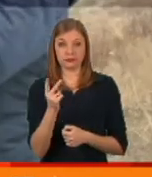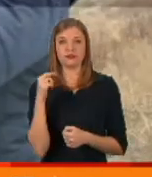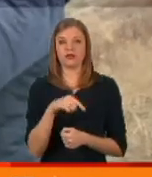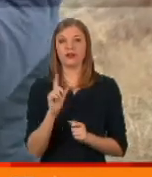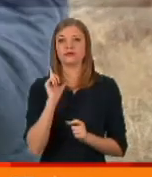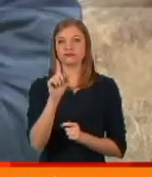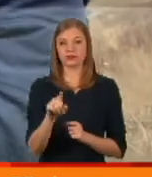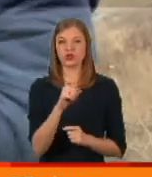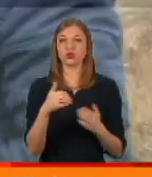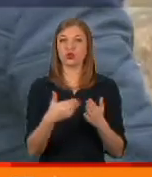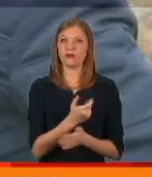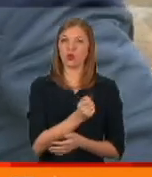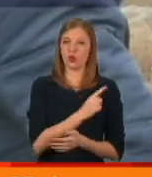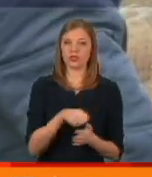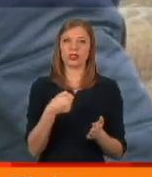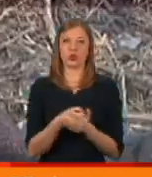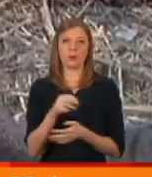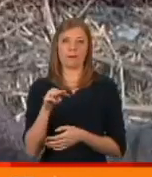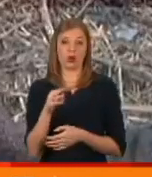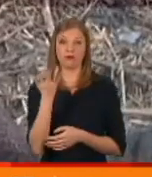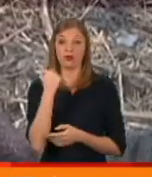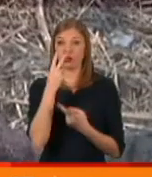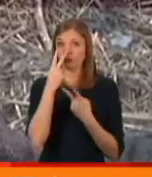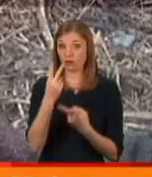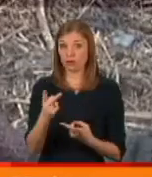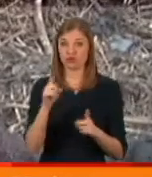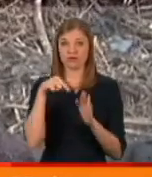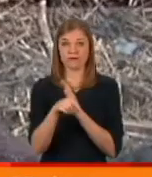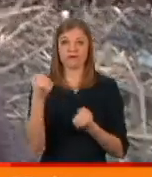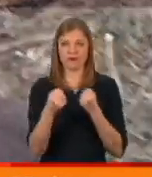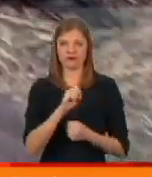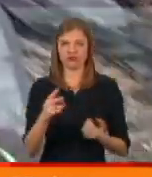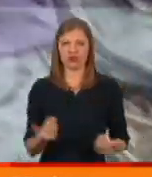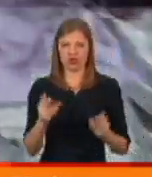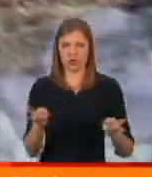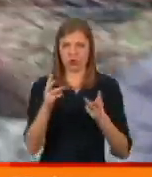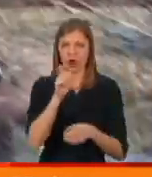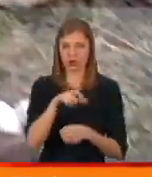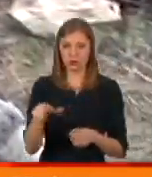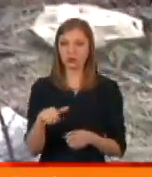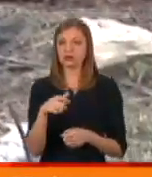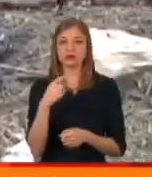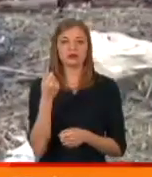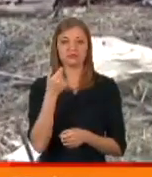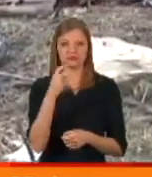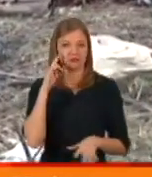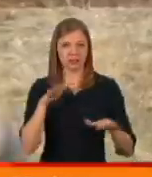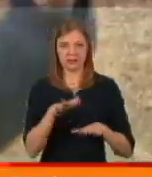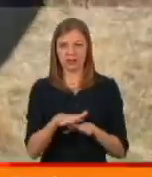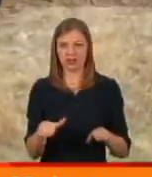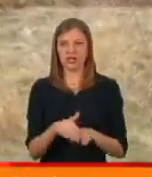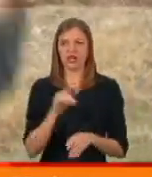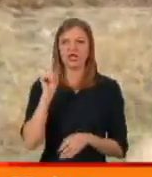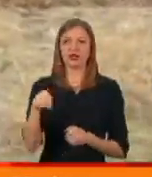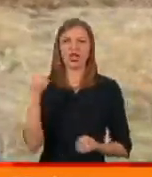Ширинови прямували з Нової Одеси до Миколаєва, коли побачили, що в автівці живцем горять люди. Жодної миті не вагалися.